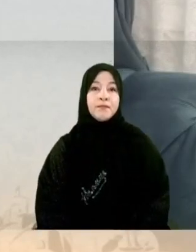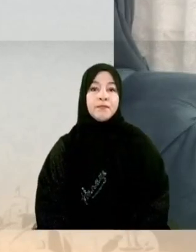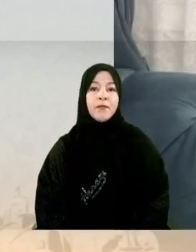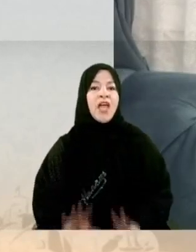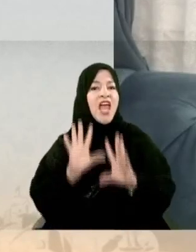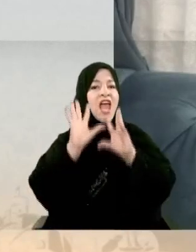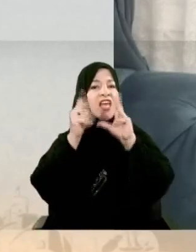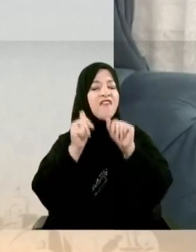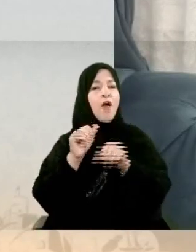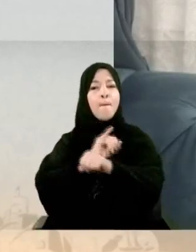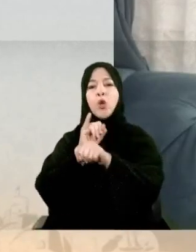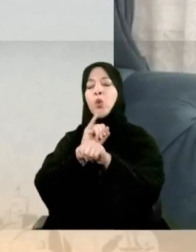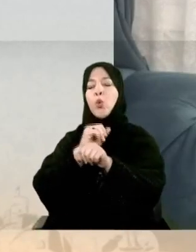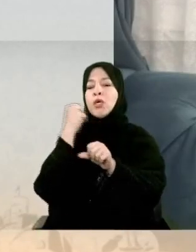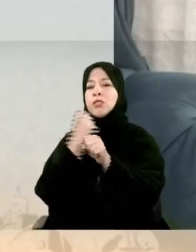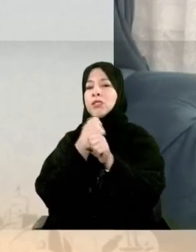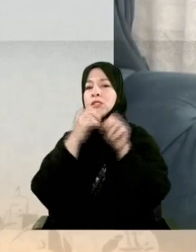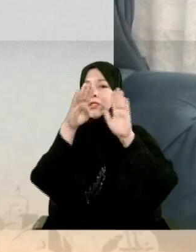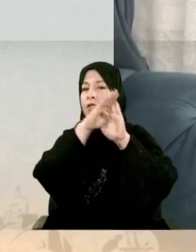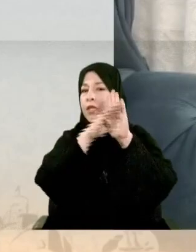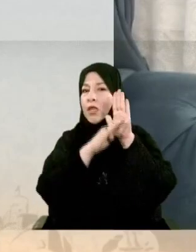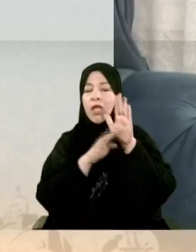كيف طبقتم هذا المشروع صفاء؟